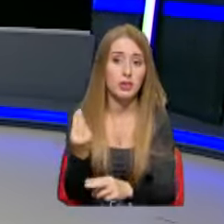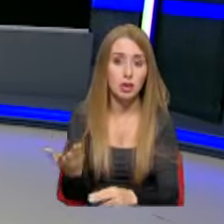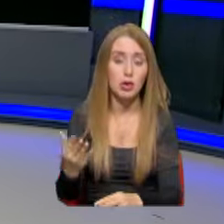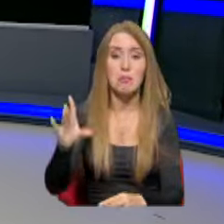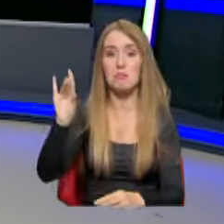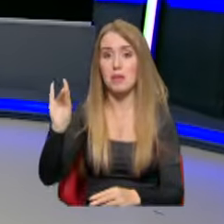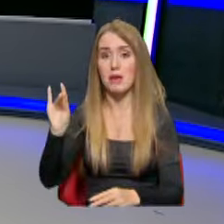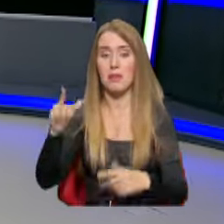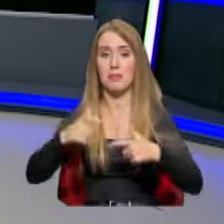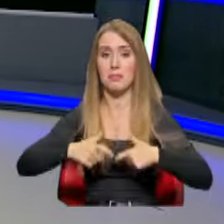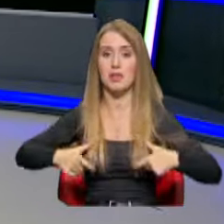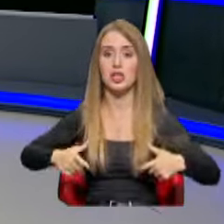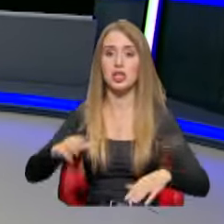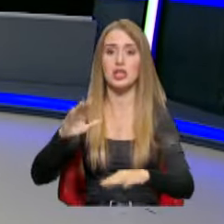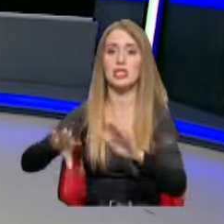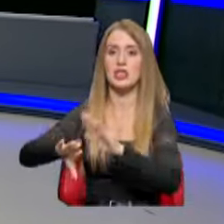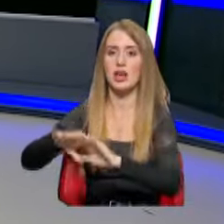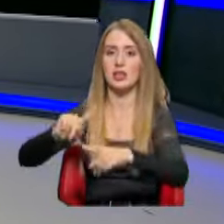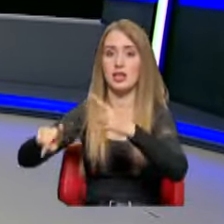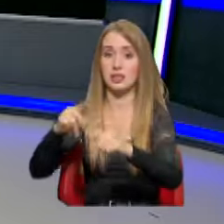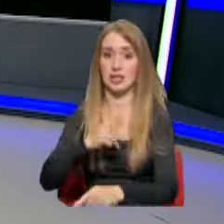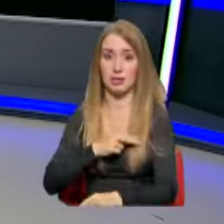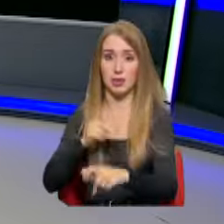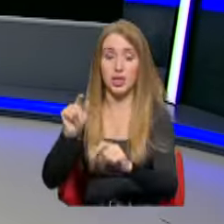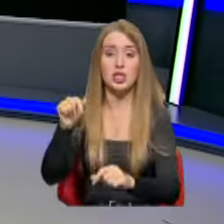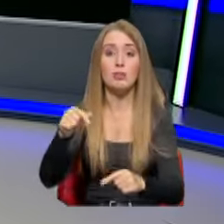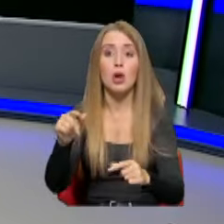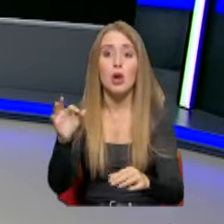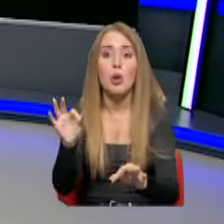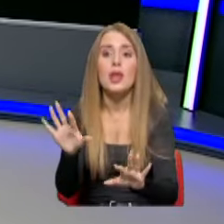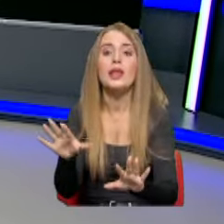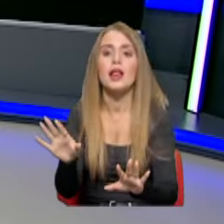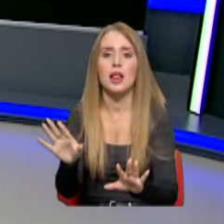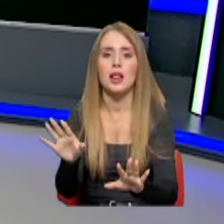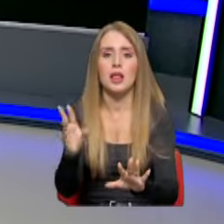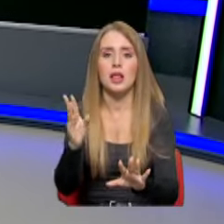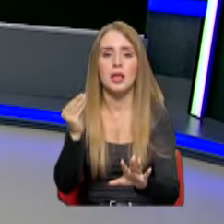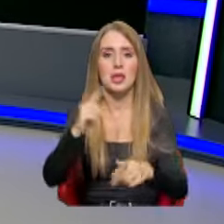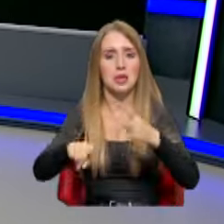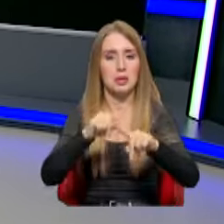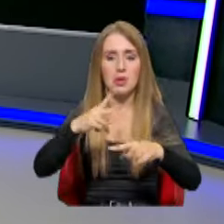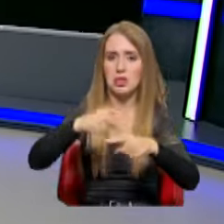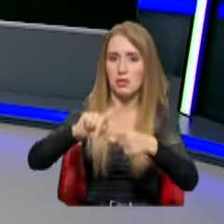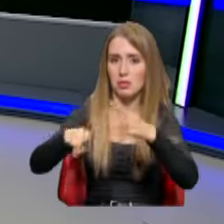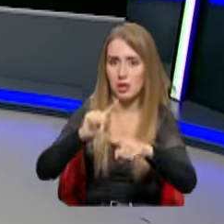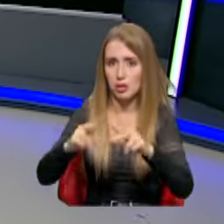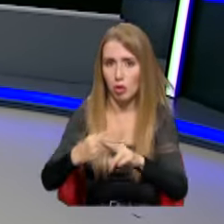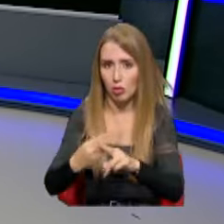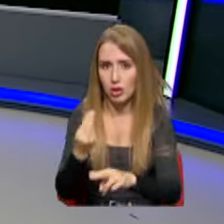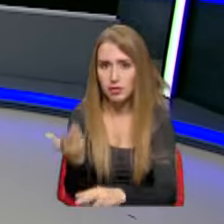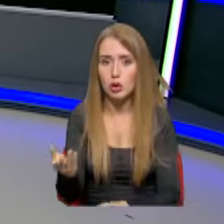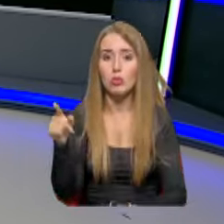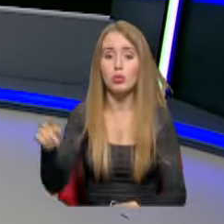MHP milliyetçi sağ siyaseti temsil ederdi. Fakat şimdi öyle değil. Mesela İyi Parti, mesela Zafer Partisi. Tüm